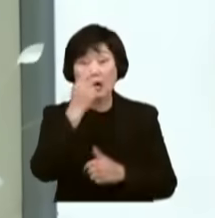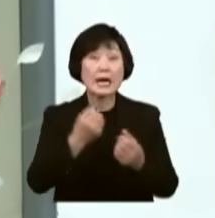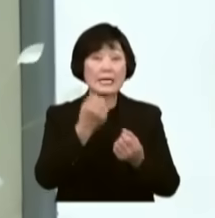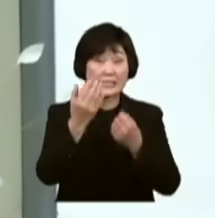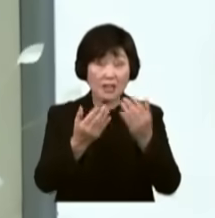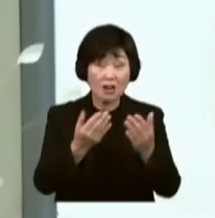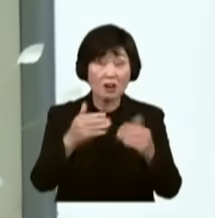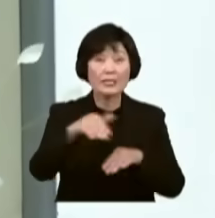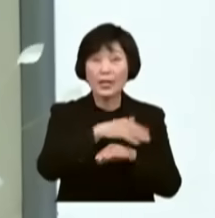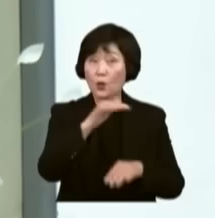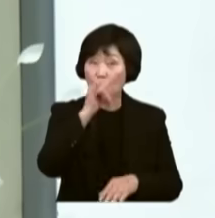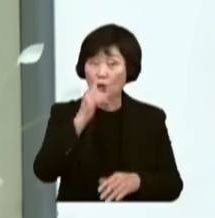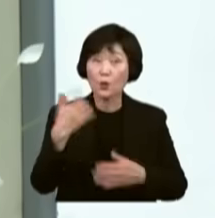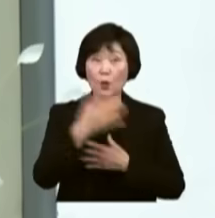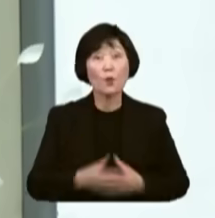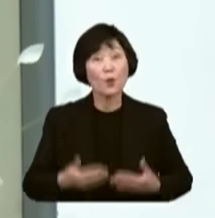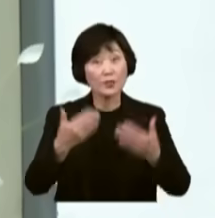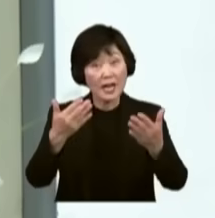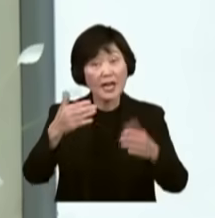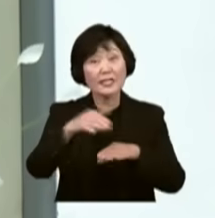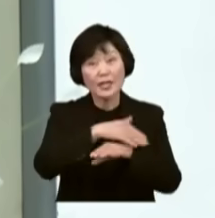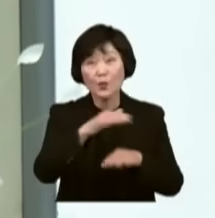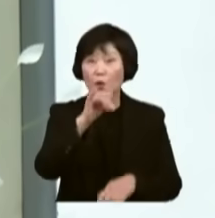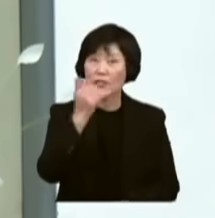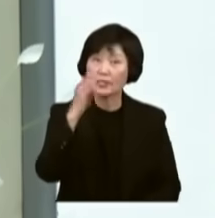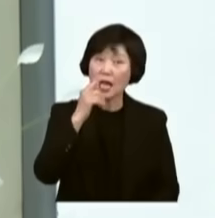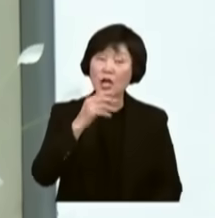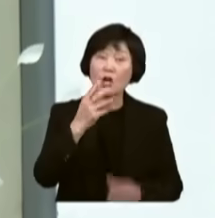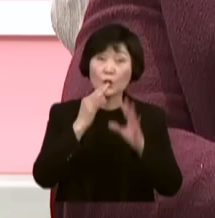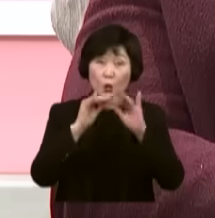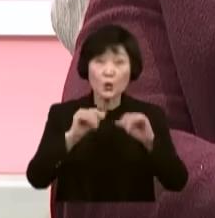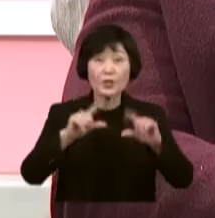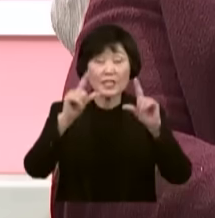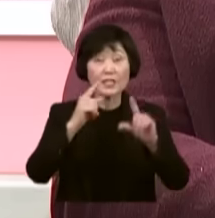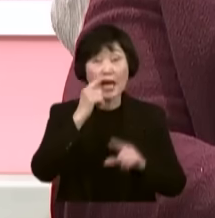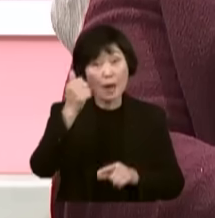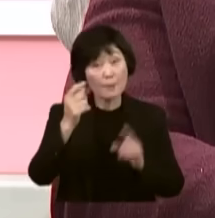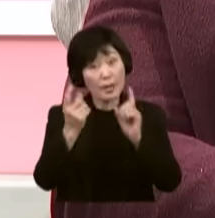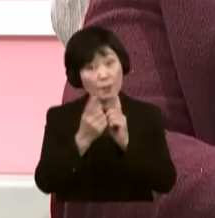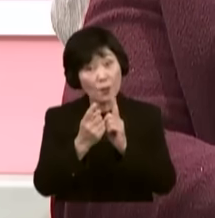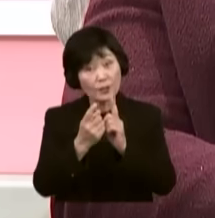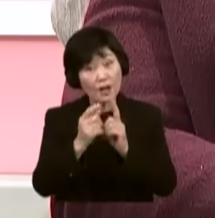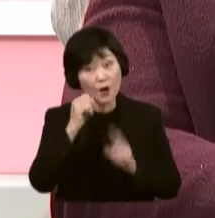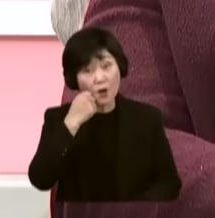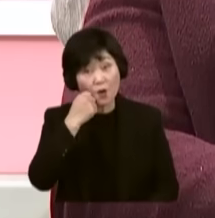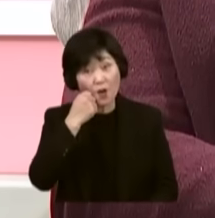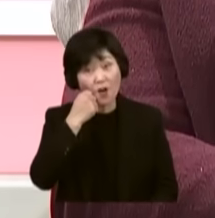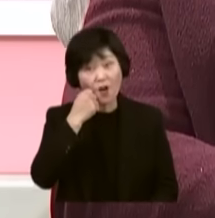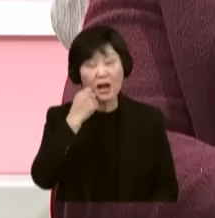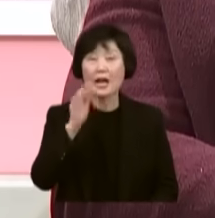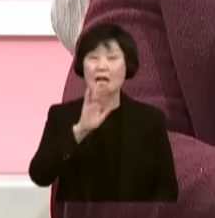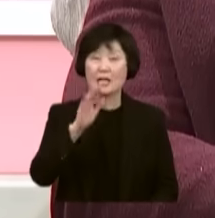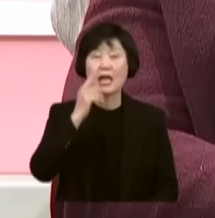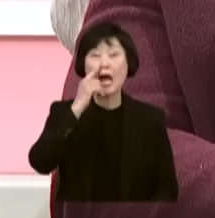가시는 일들도 많고 참 주말에는 아빠 보기 힘들었을 것 같아요. 다른 교회 가서 이제 간증을